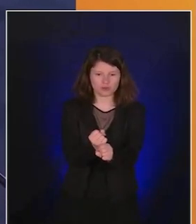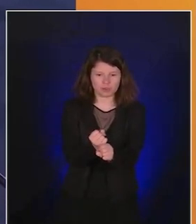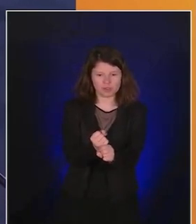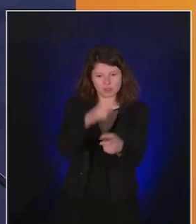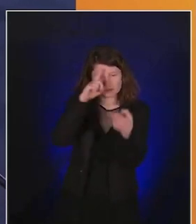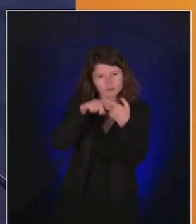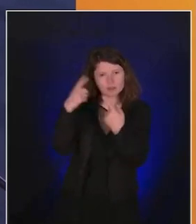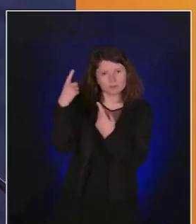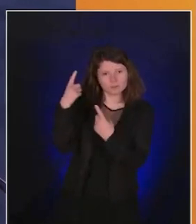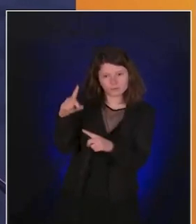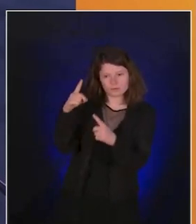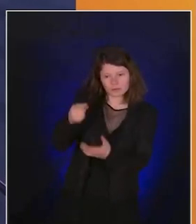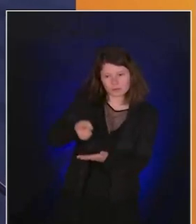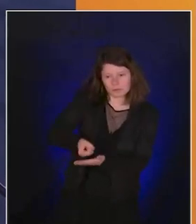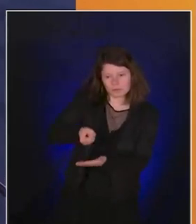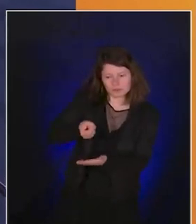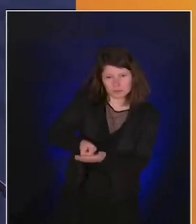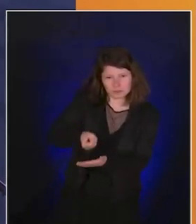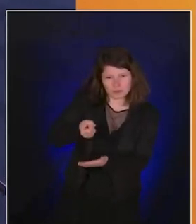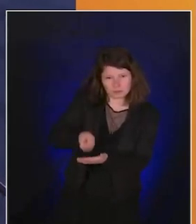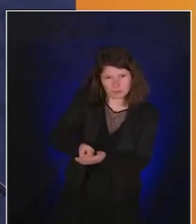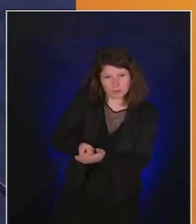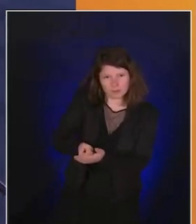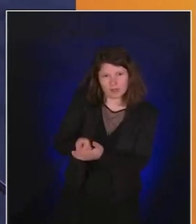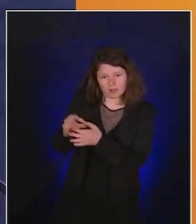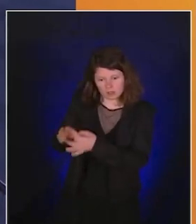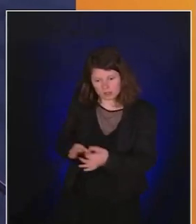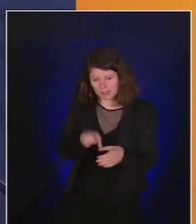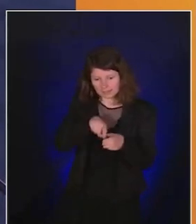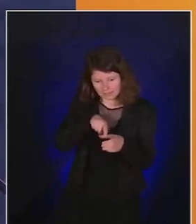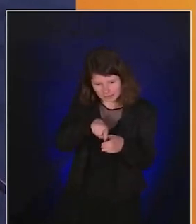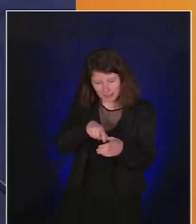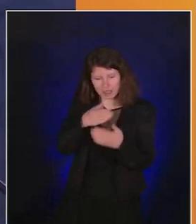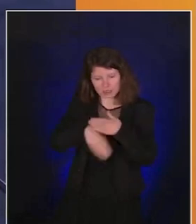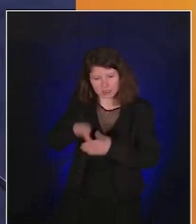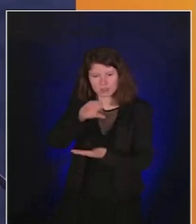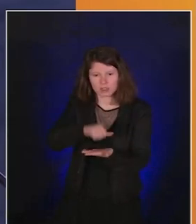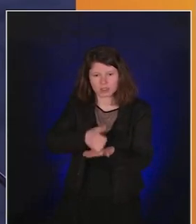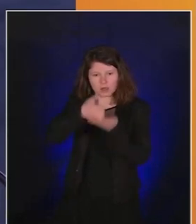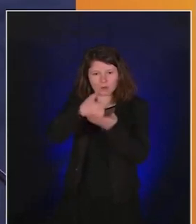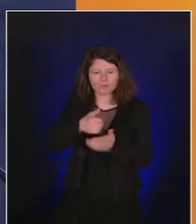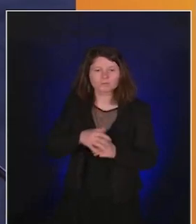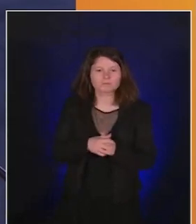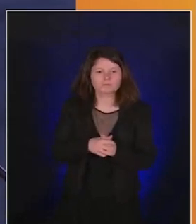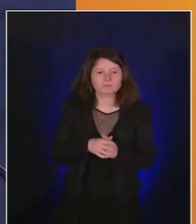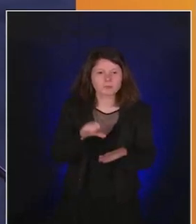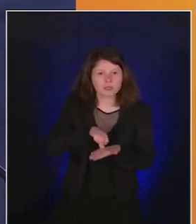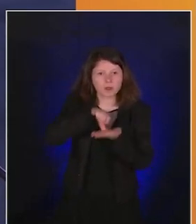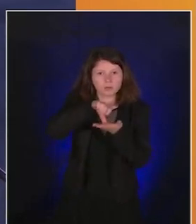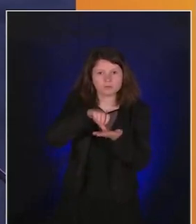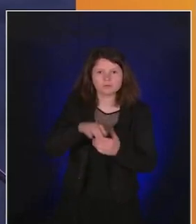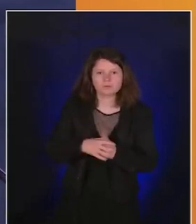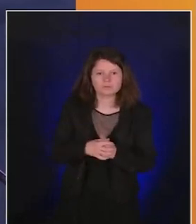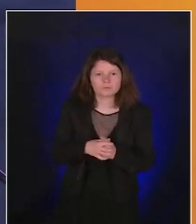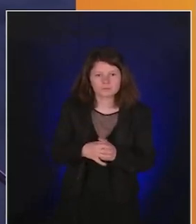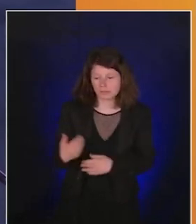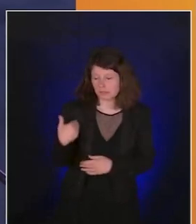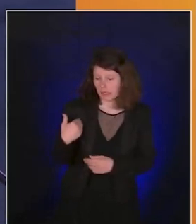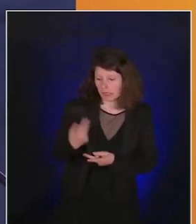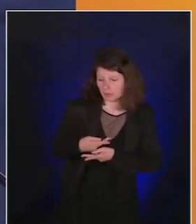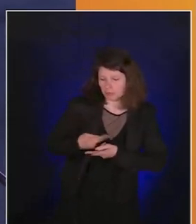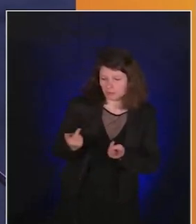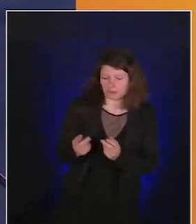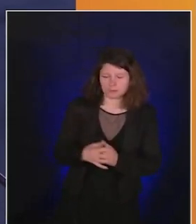organisations indépendantes, syndicales et civiles en Iran ont élaboré et publié récemment.